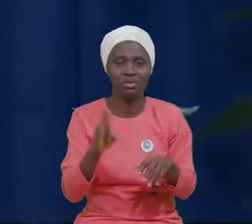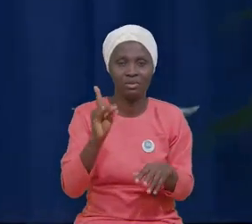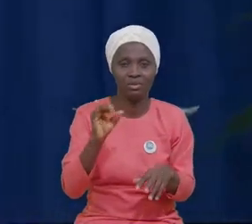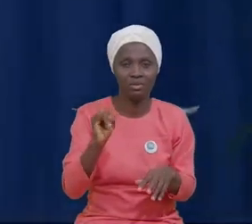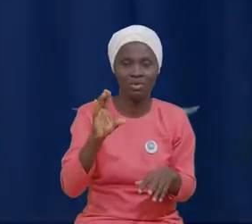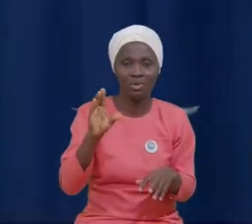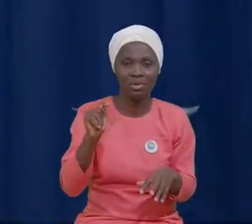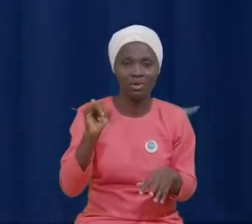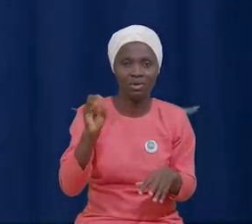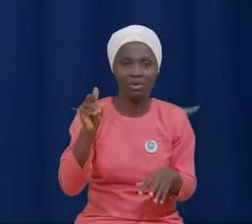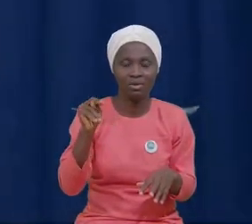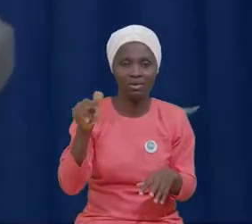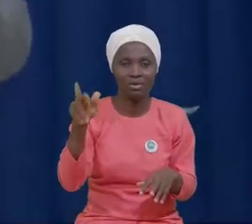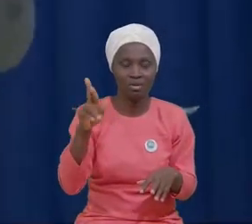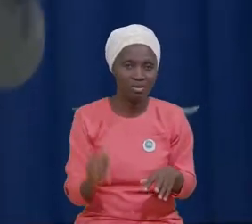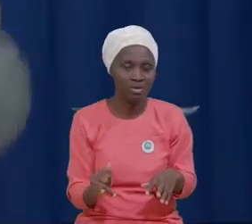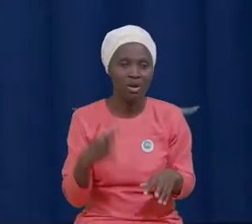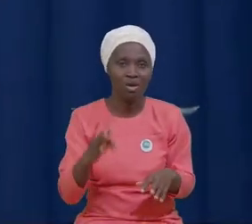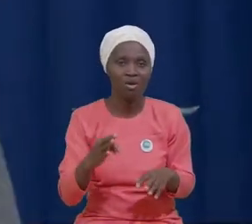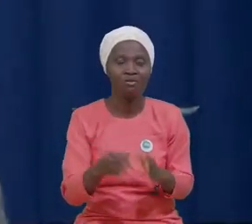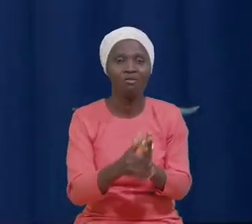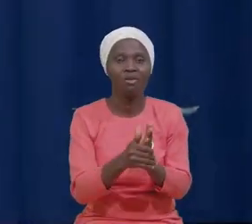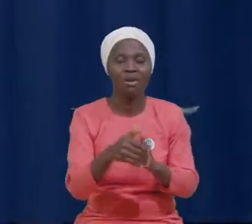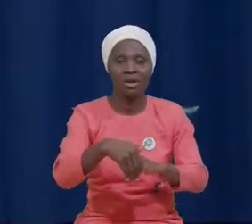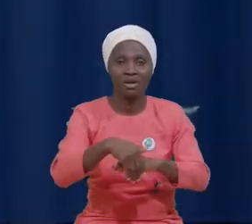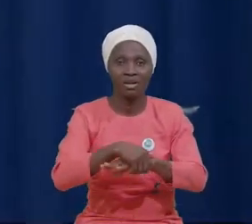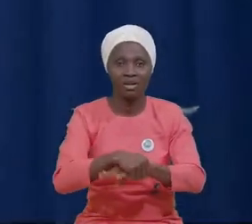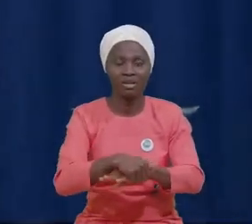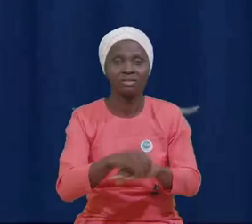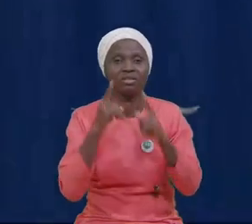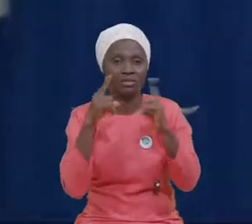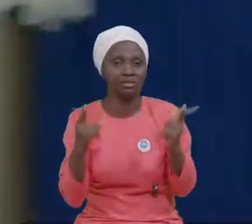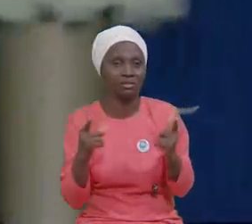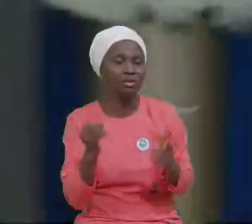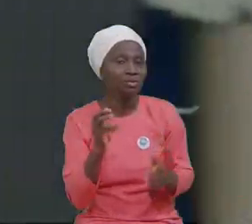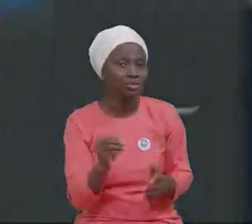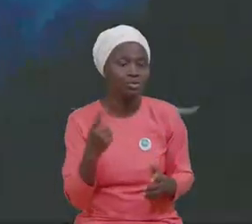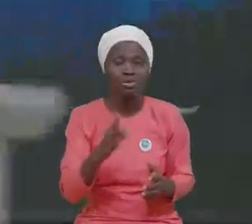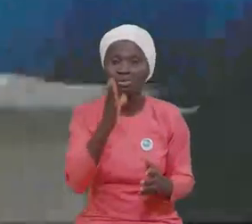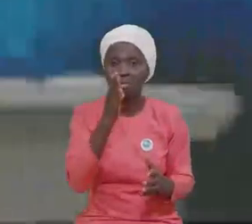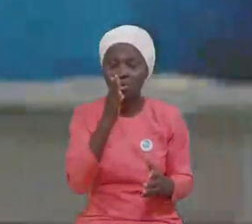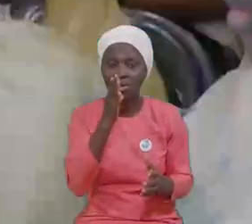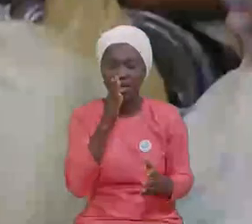Des dictionnaires le plus acceptable de la langue anglaise. La maman a dit, ne t'en fais pas, assieds-toi.